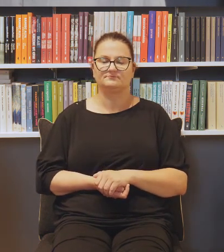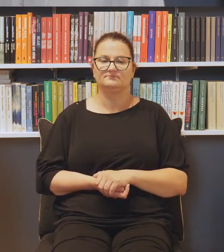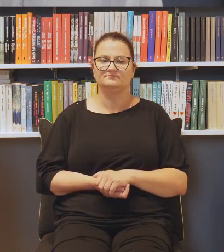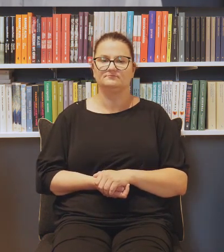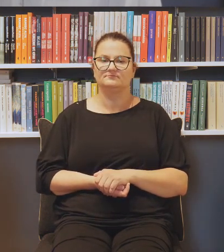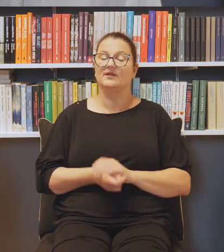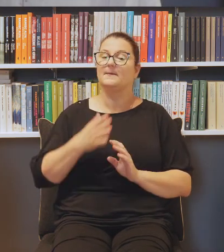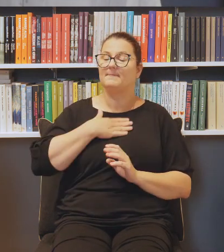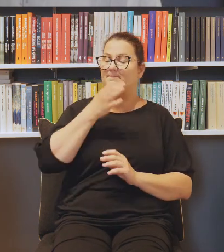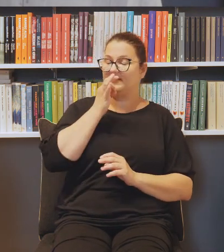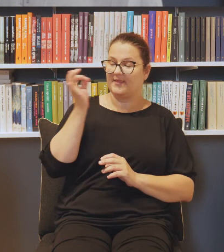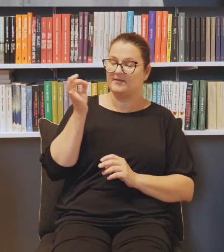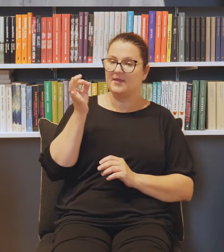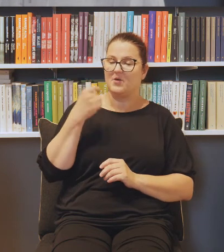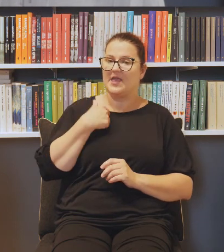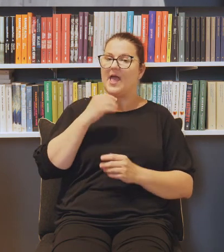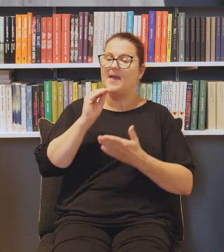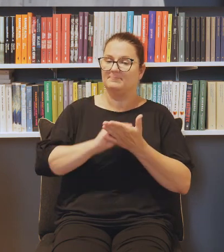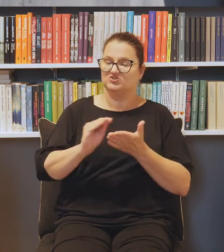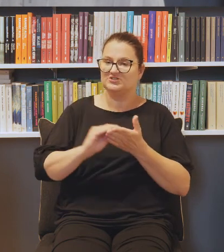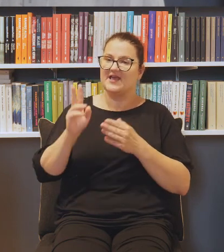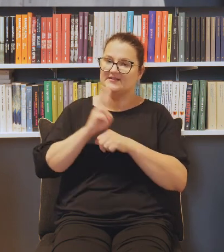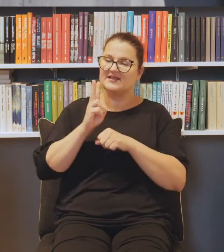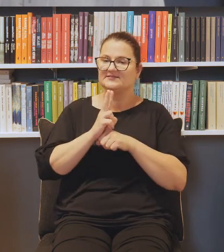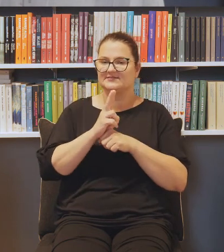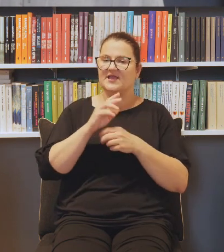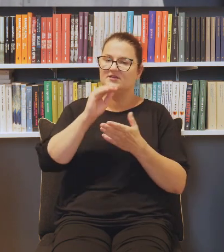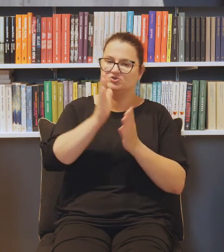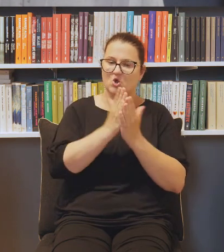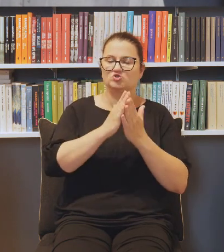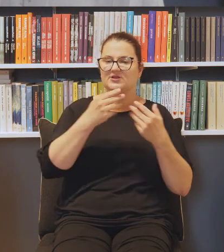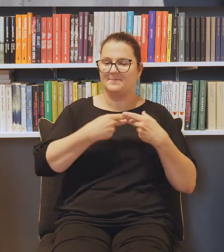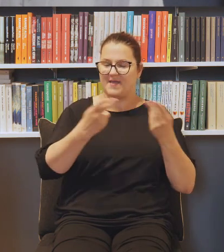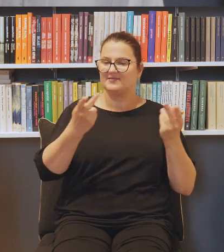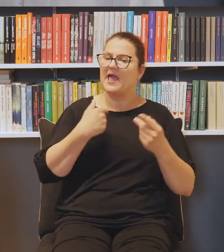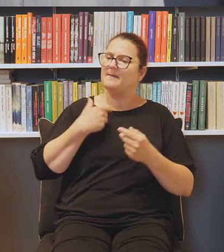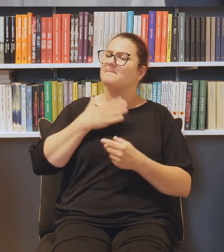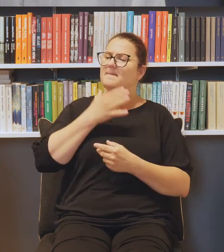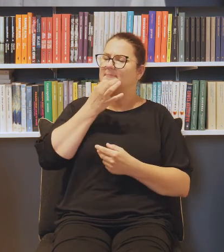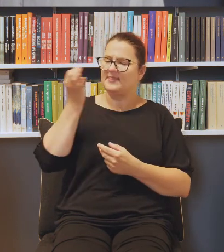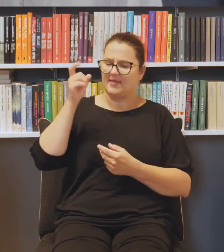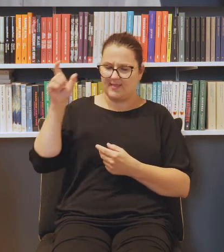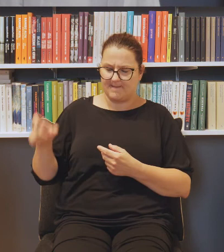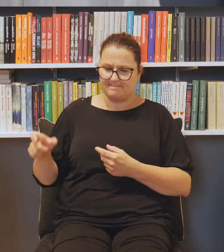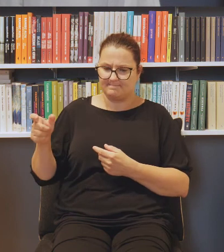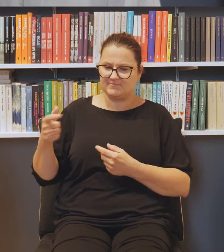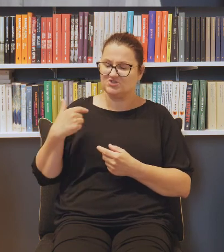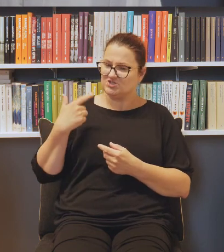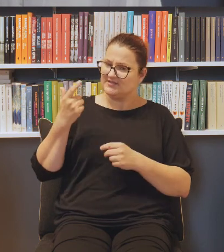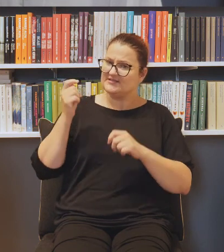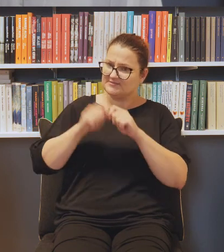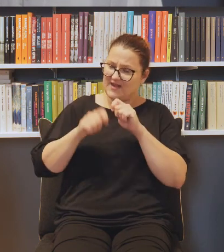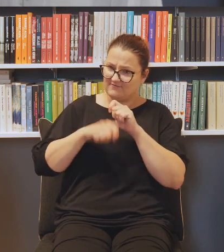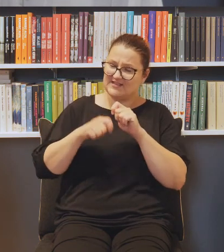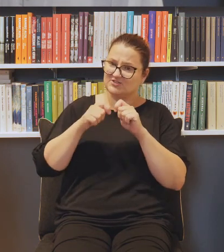A ja mam takie pytanie, bo ja piszę recenzje książek tam na mediach społecznościowych i mam do Ciebie takie pytanie, czy w ogóle śledzisz